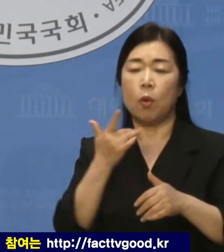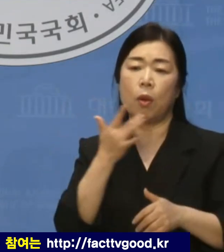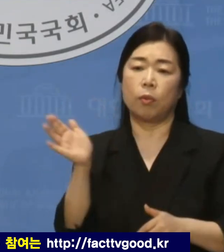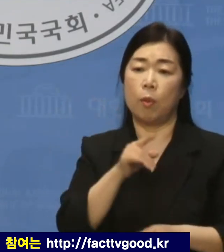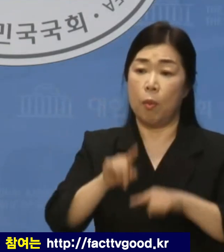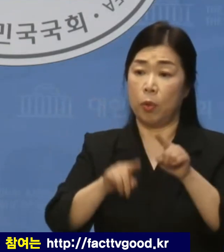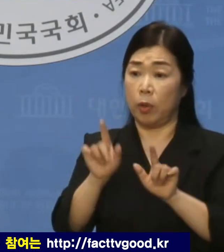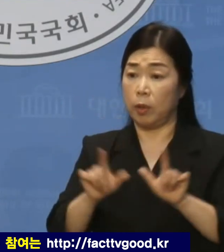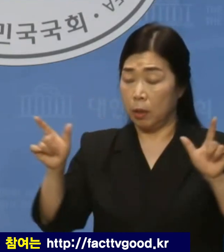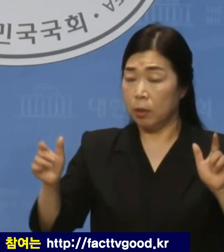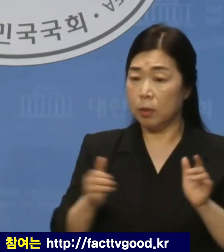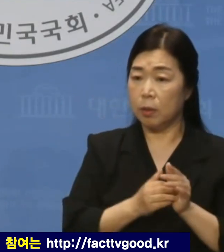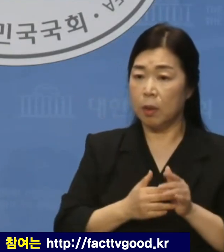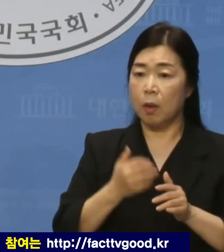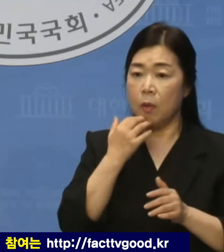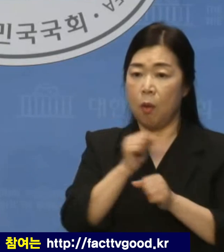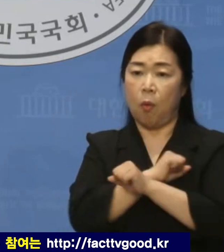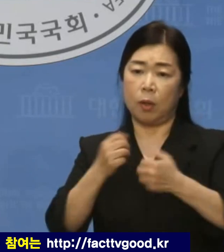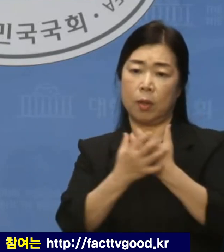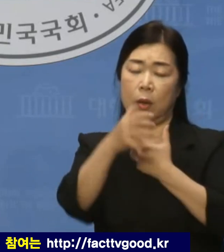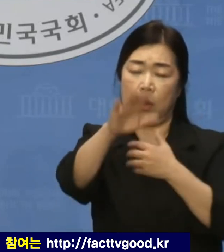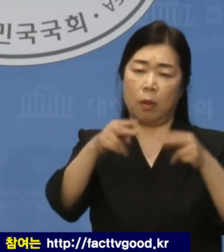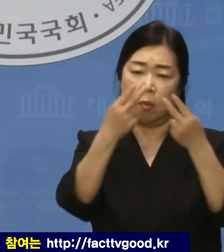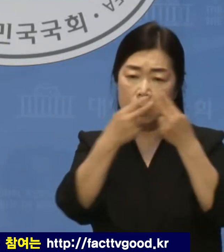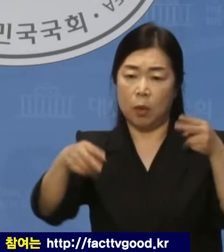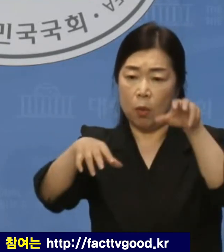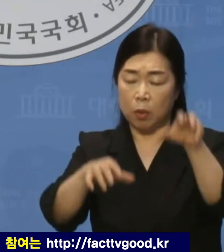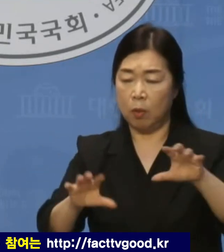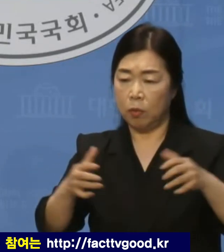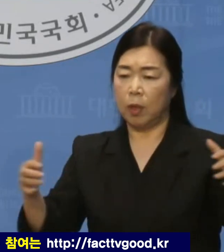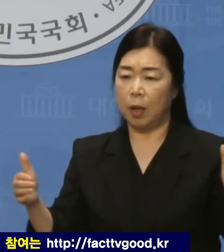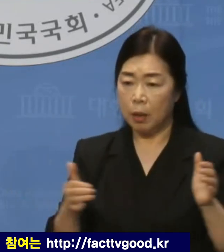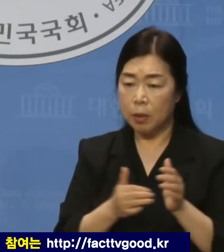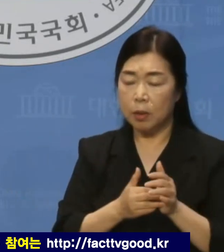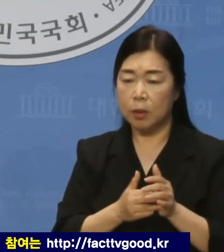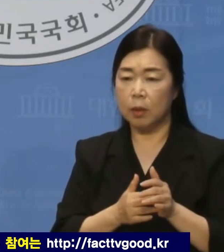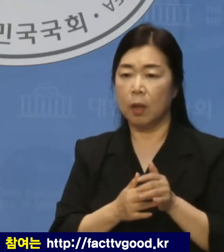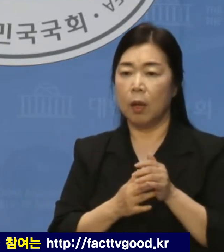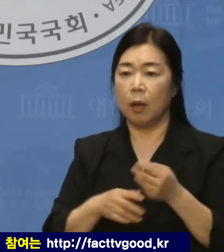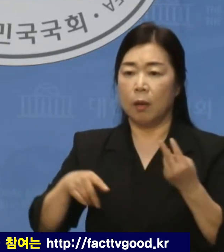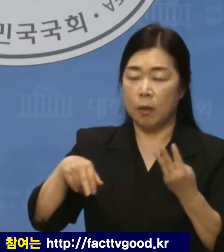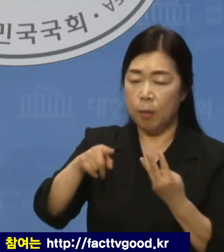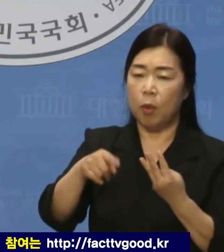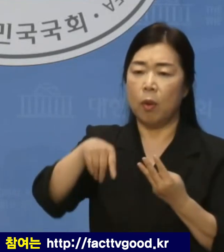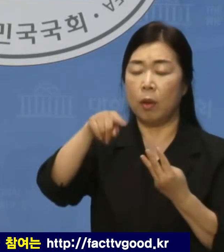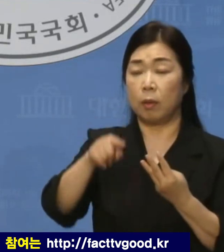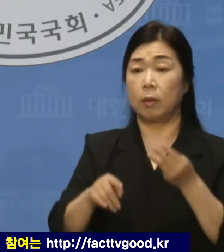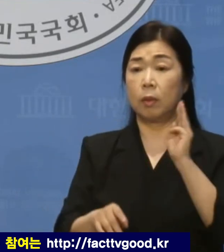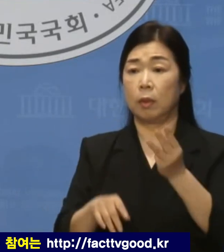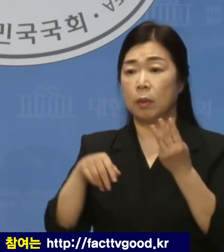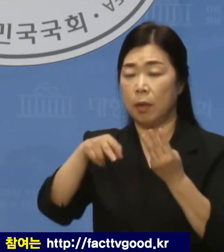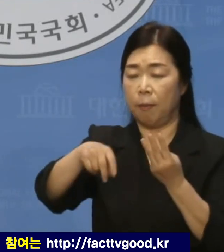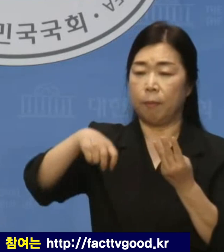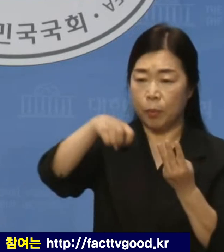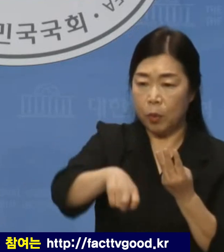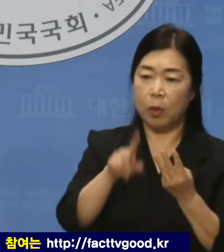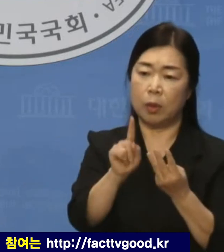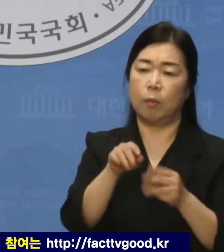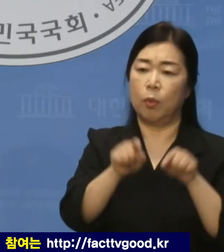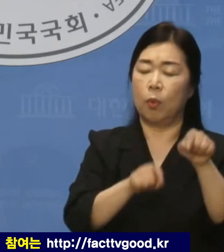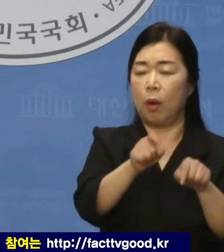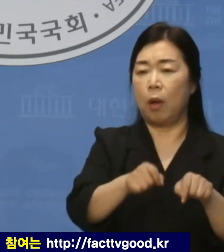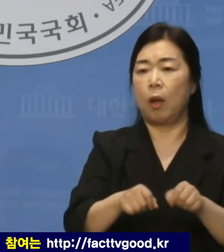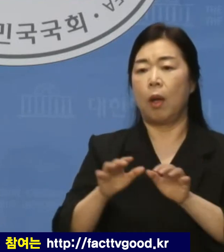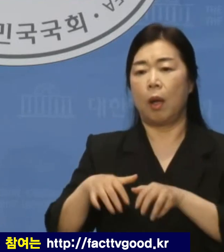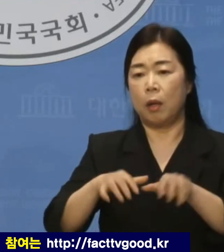화요일부터 목요일까지는 서울광장 분향소에서 국회까지 삼보일배 행진을 진행할 예정입니다. 참사 300일이